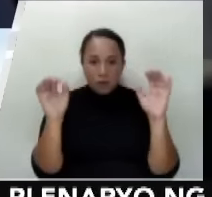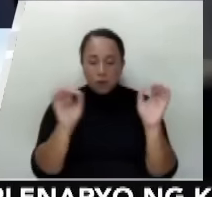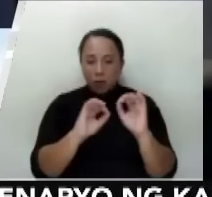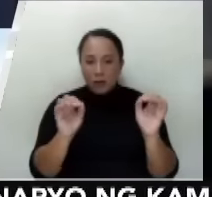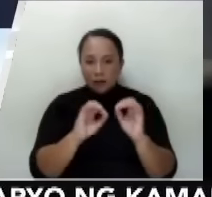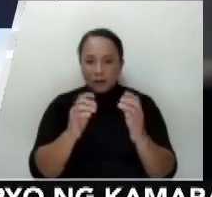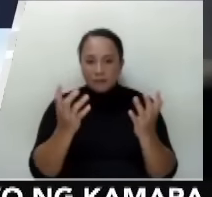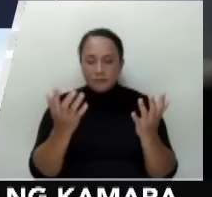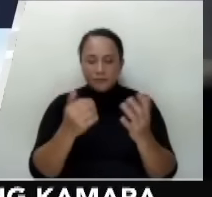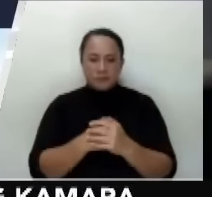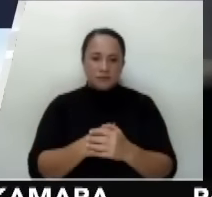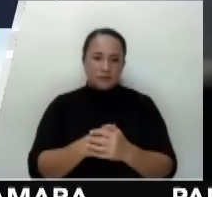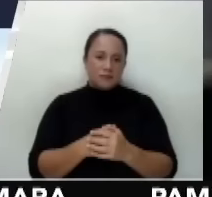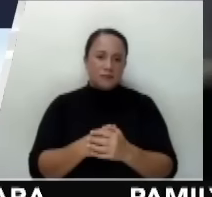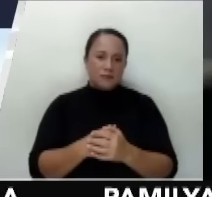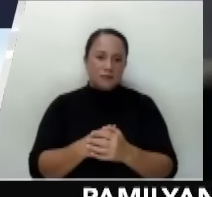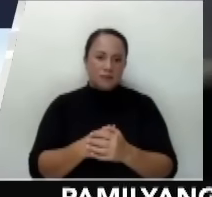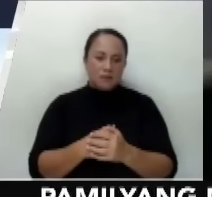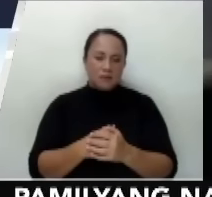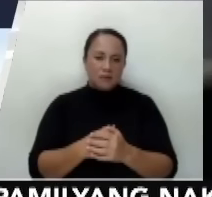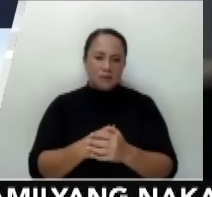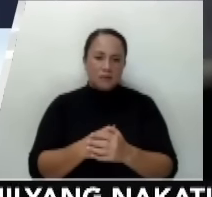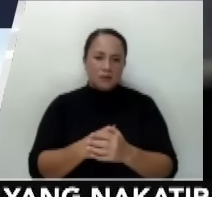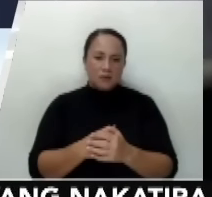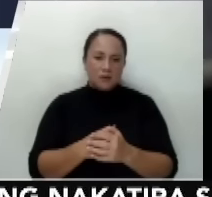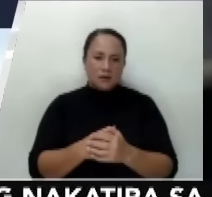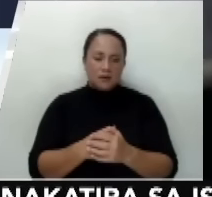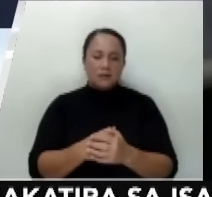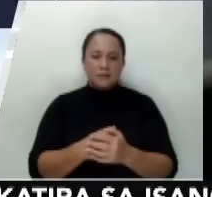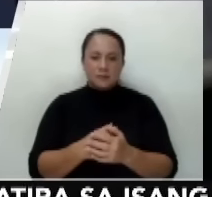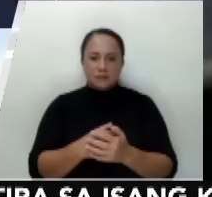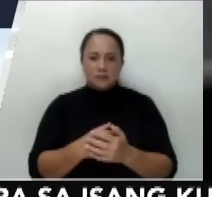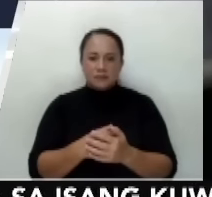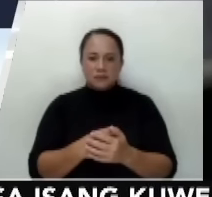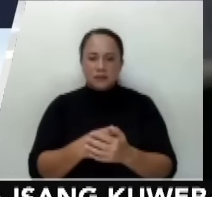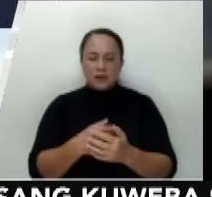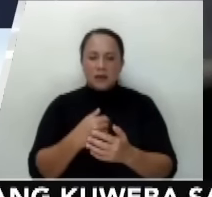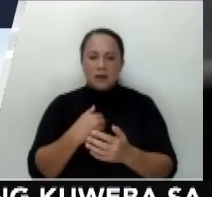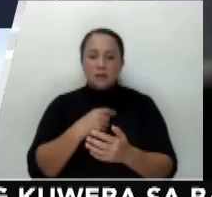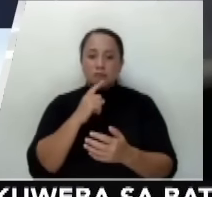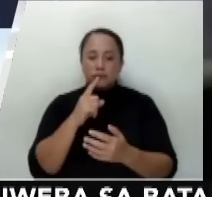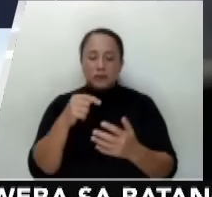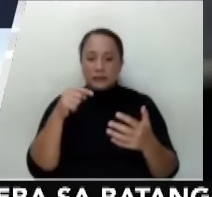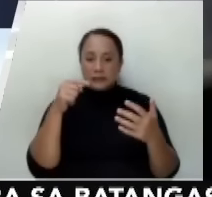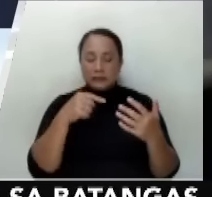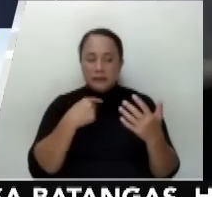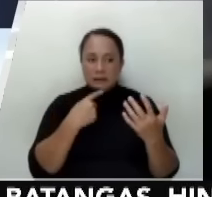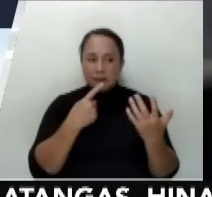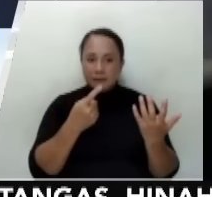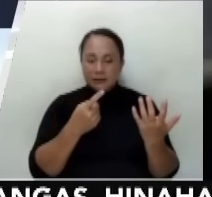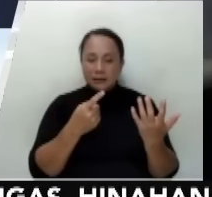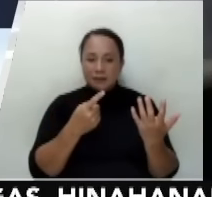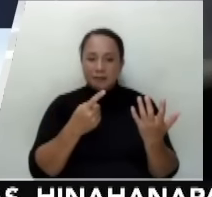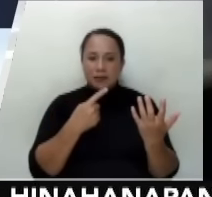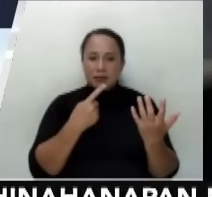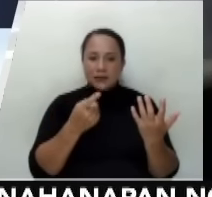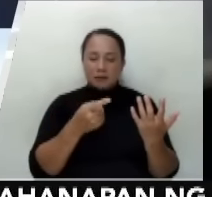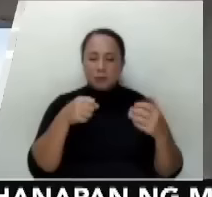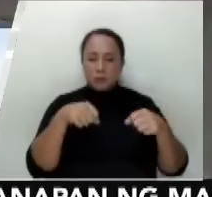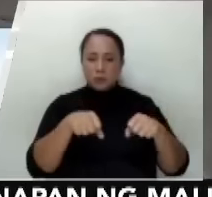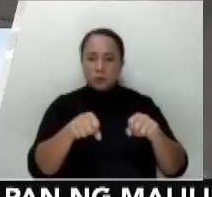time. At may lisensya ba? Allegedly po ang ating rider wala